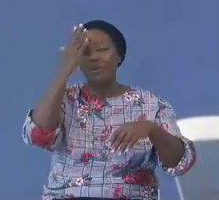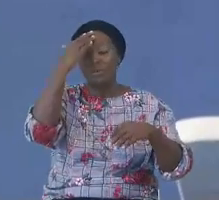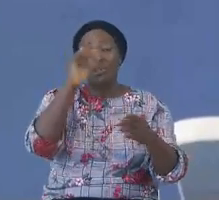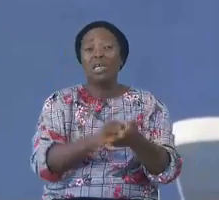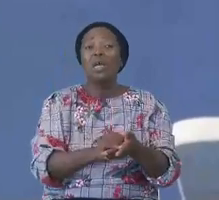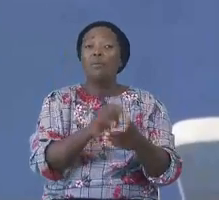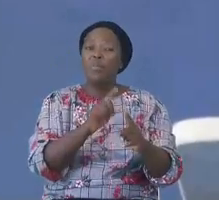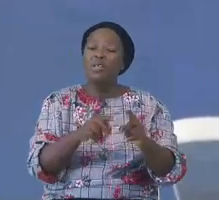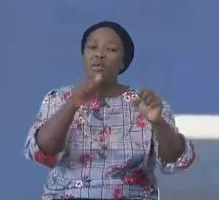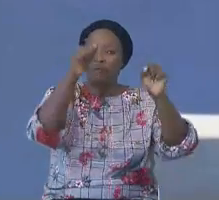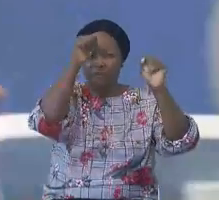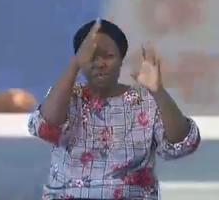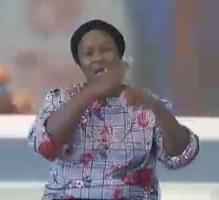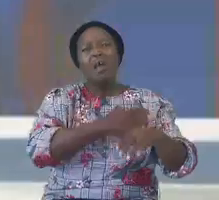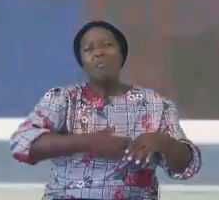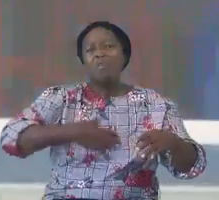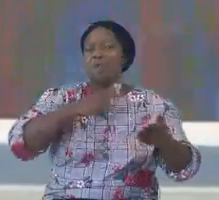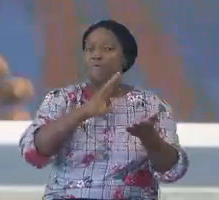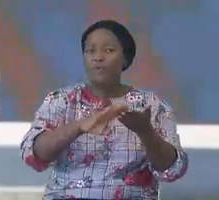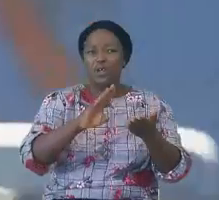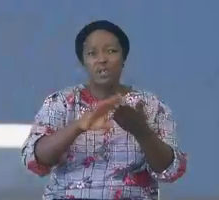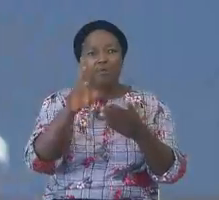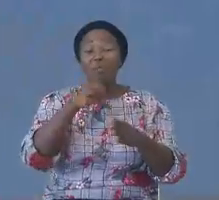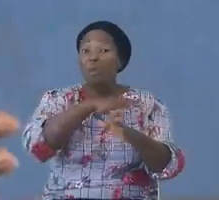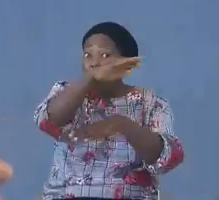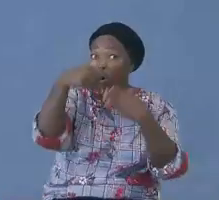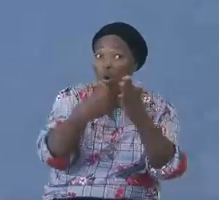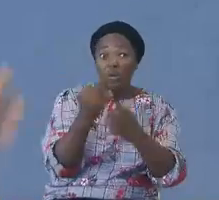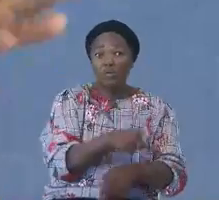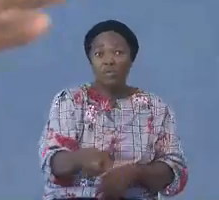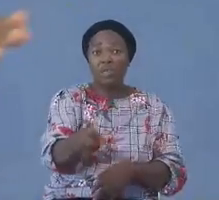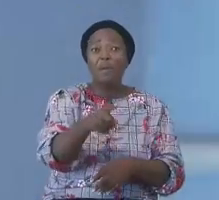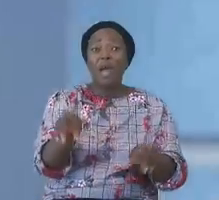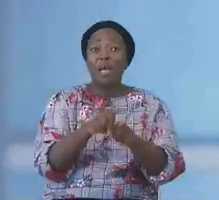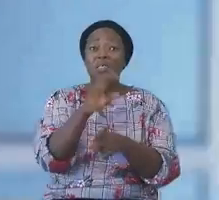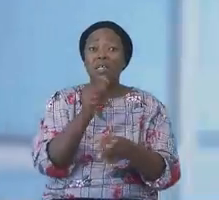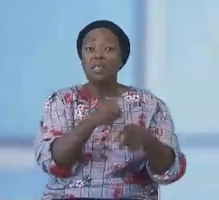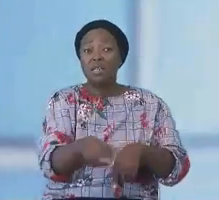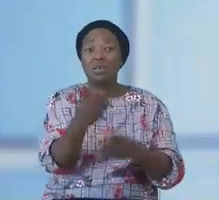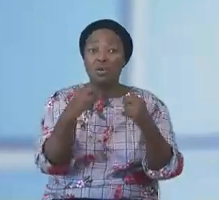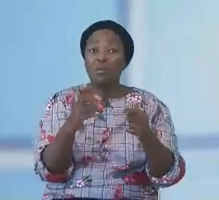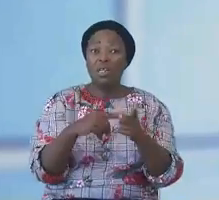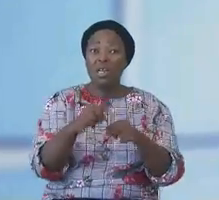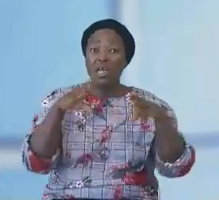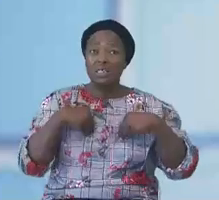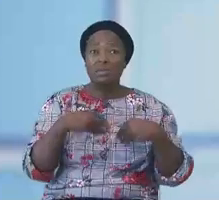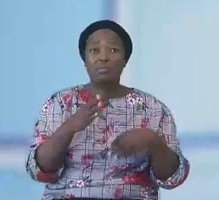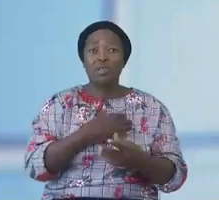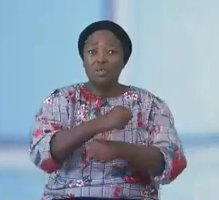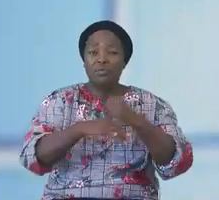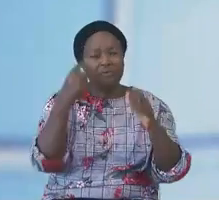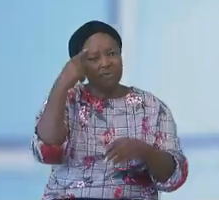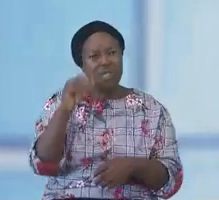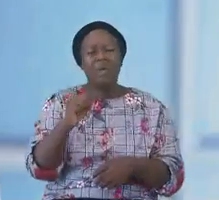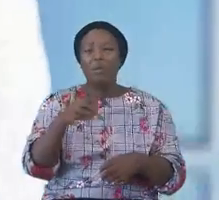Mais Seigneur, je le sais, Père, je le sais, mais Père, pardonne-leur, eux tous,